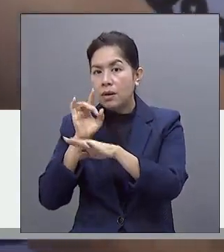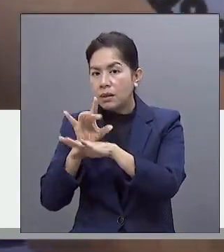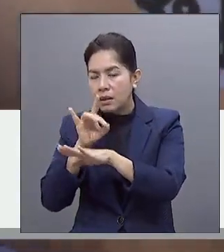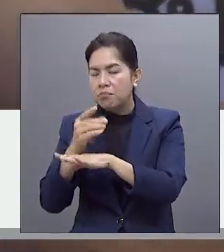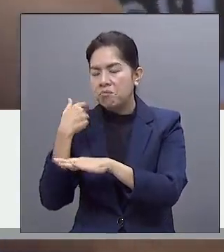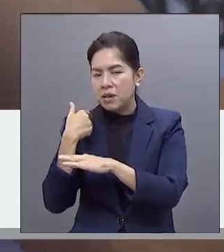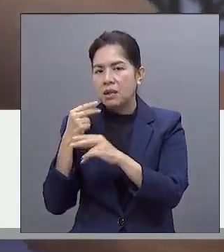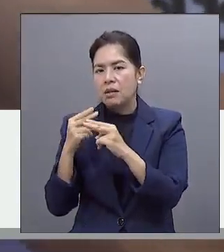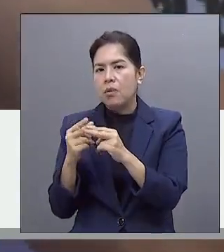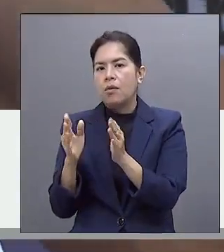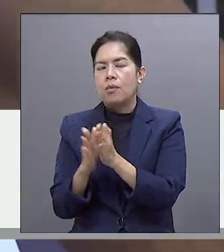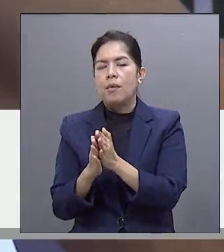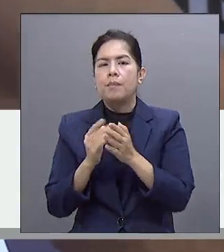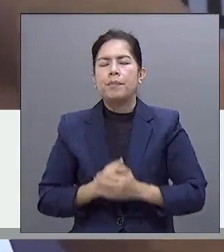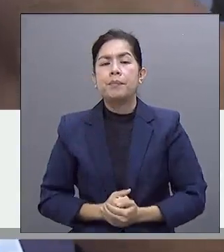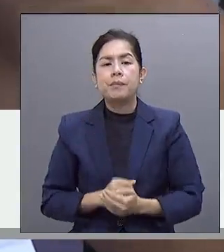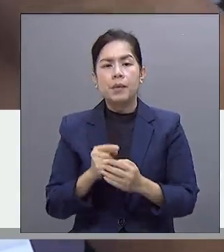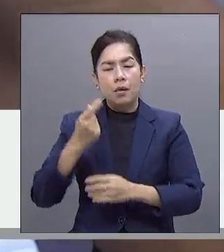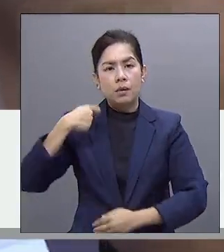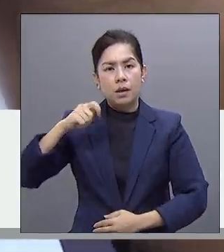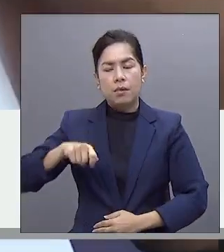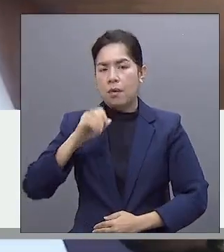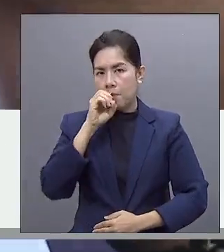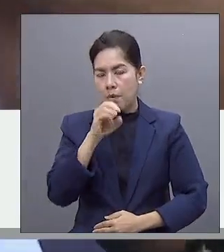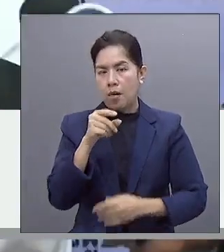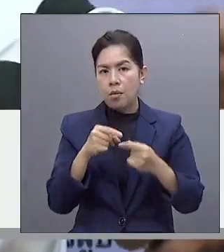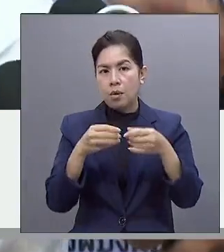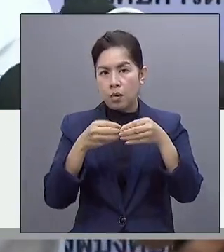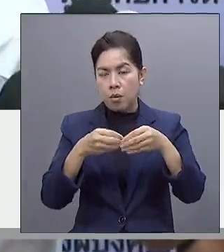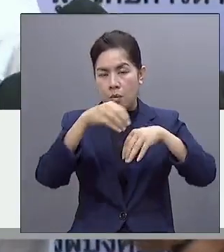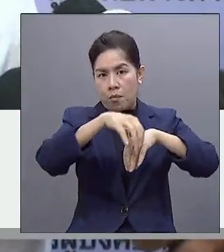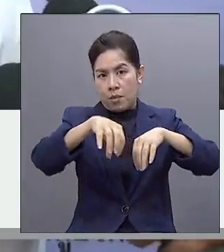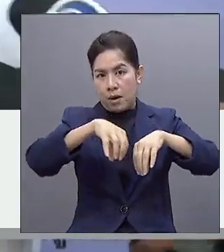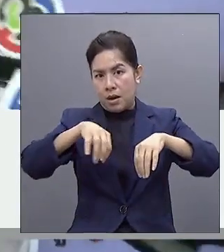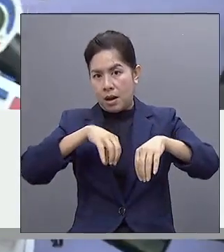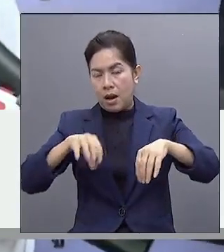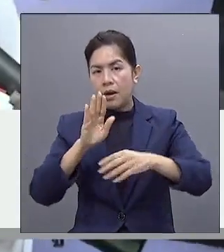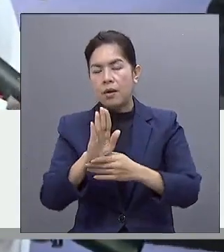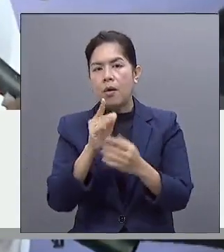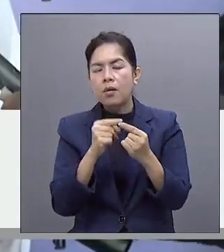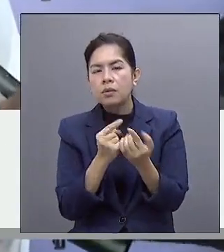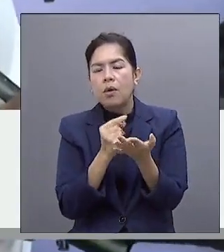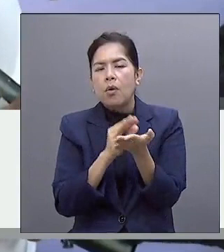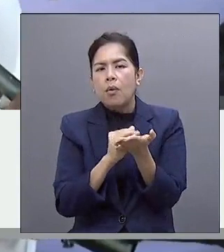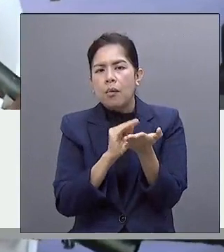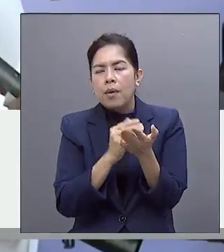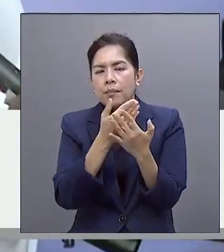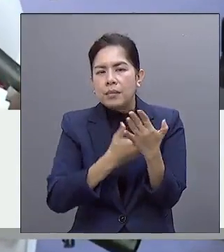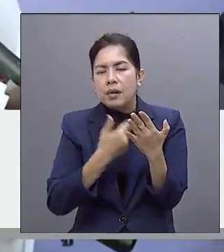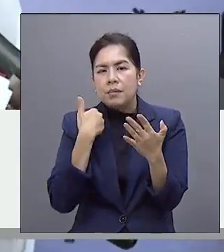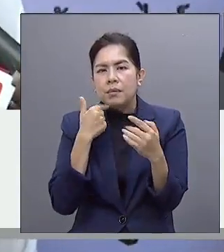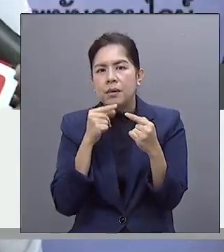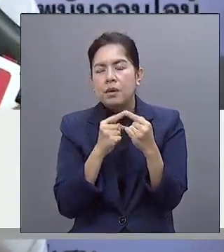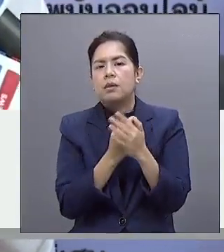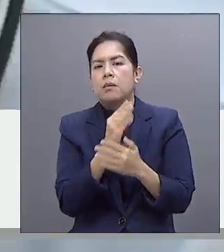ยังอ้างต่อด้วยว่าเครือข่ายเว็บพนันในประเทศไทยกว่า170มีพลตำรวจเอกสอเสือเ